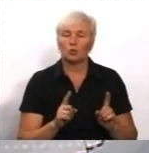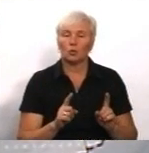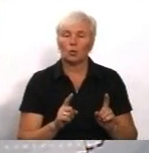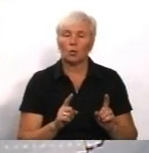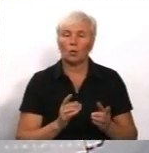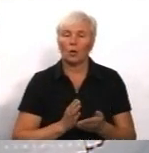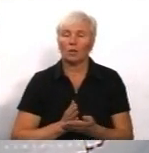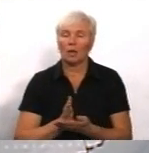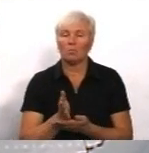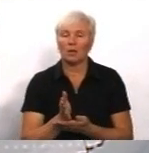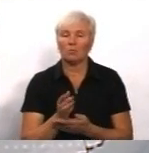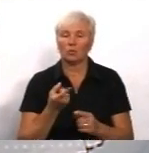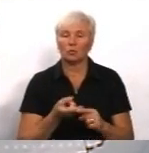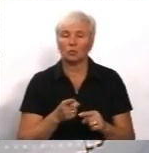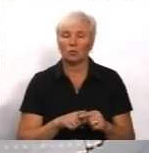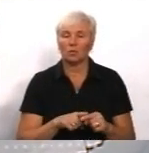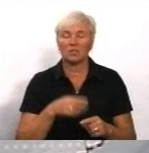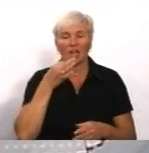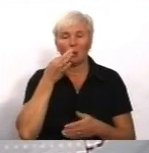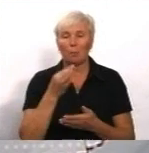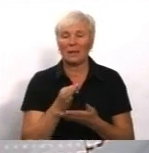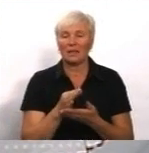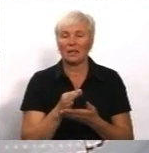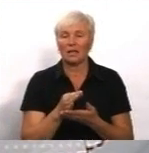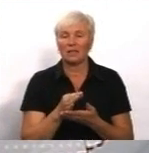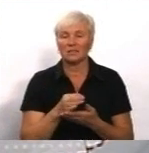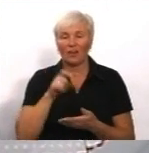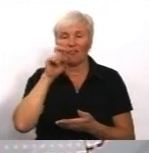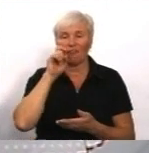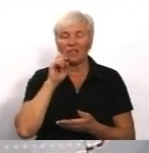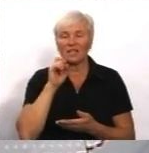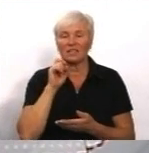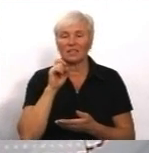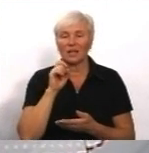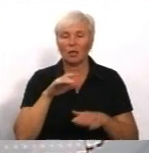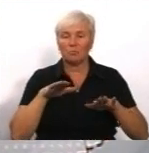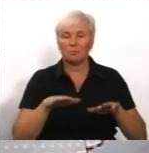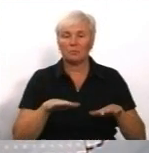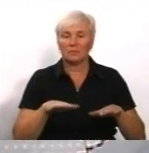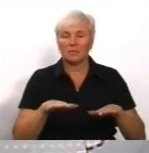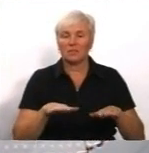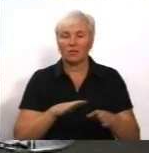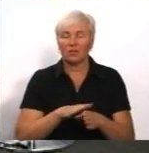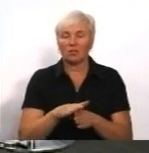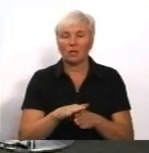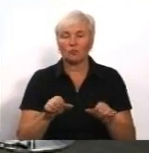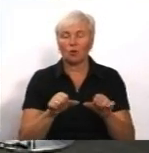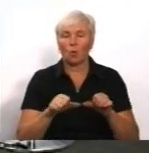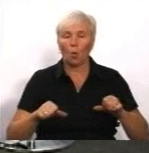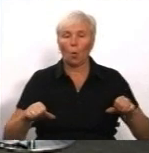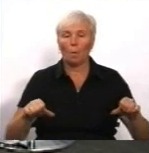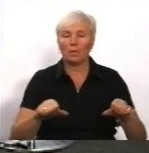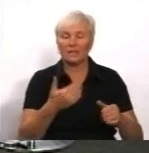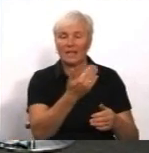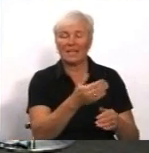напряму, то це компетенція Вінницького міського виконавчого комітету. Це їхня компетенція